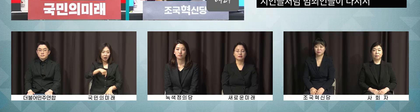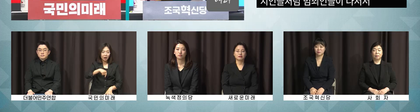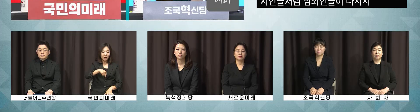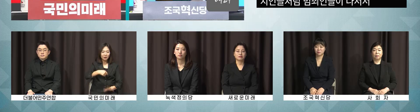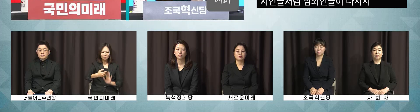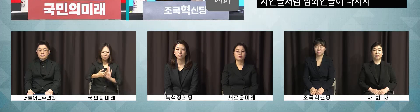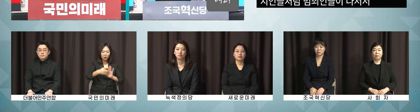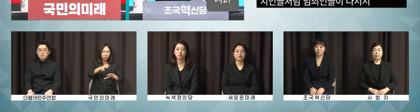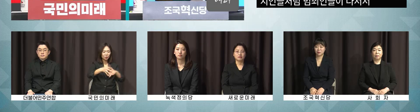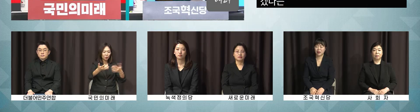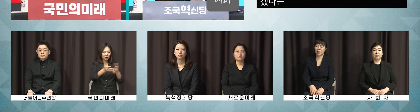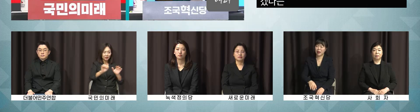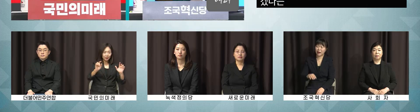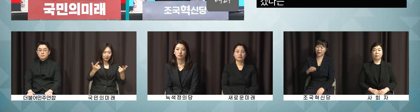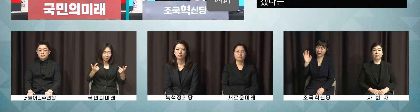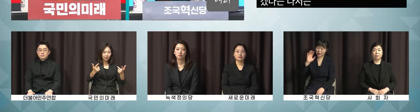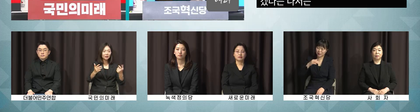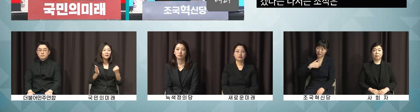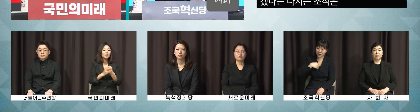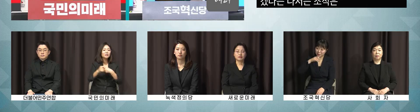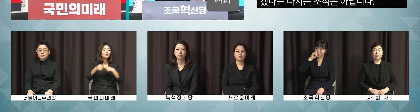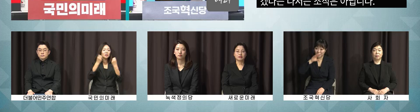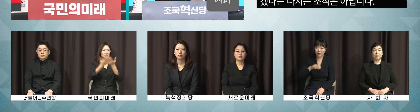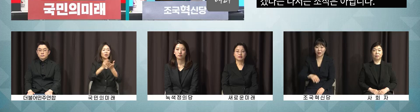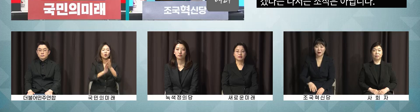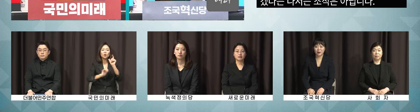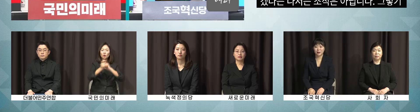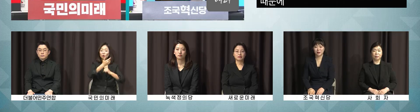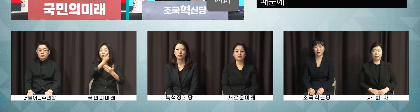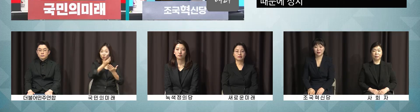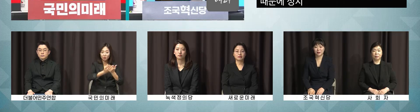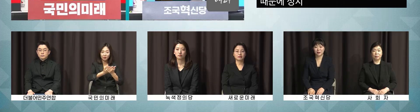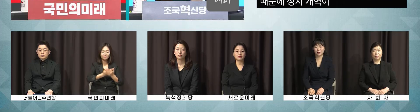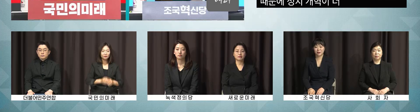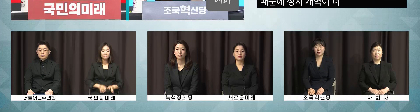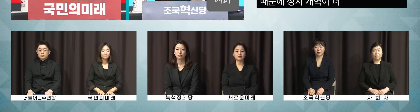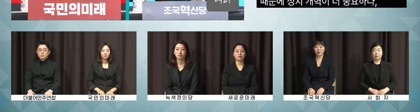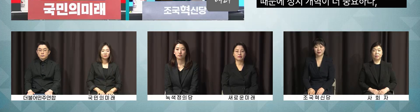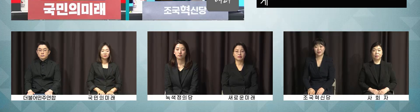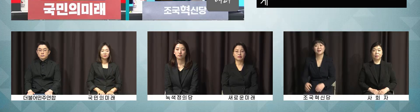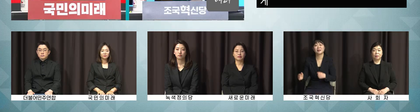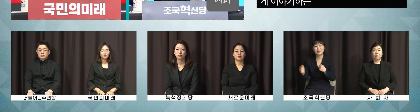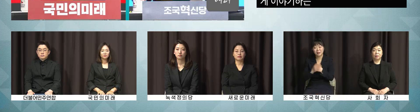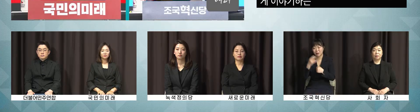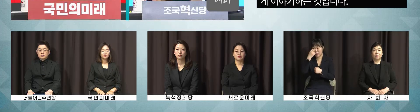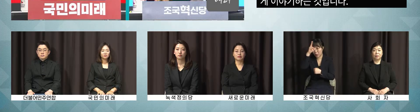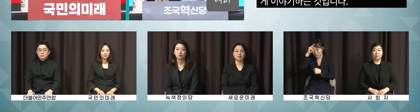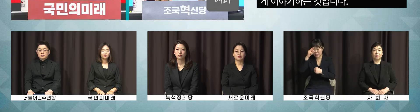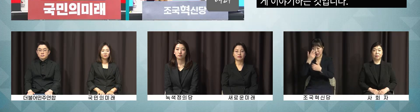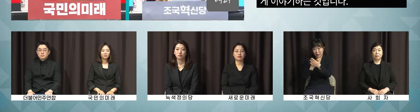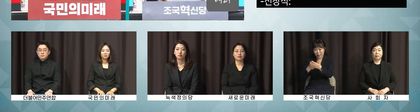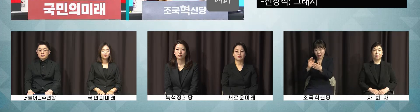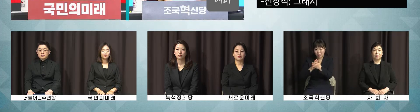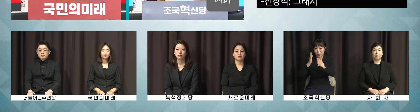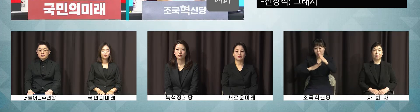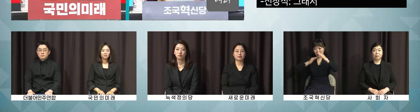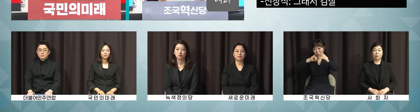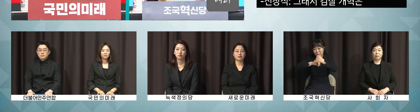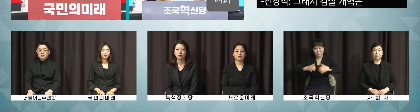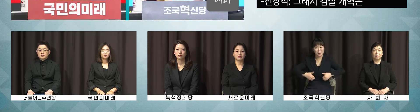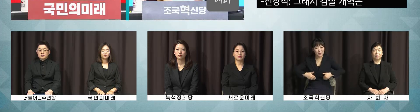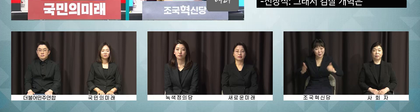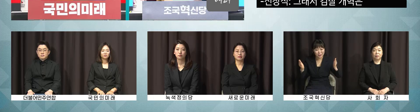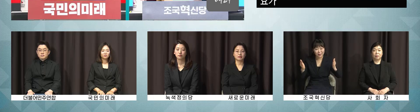나서는 조직은 아니요, 아닙니다. 제가 드리는 그렇기 때문에 질문은- 정치개혁이 더 중요하다 이렇게 얘기하는 것이죠. 그래서 검찰개혁은 공약할 필요가